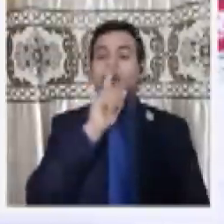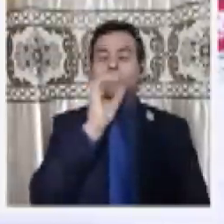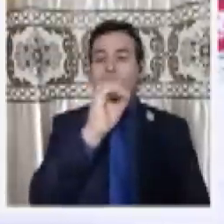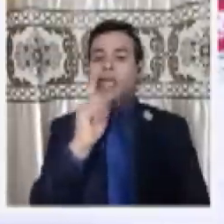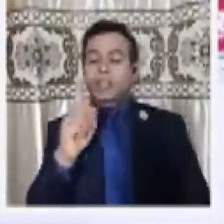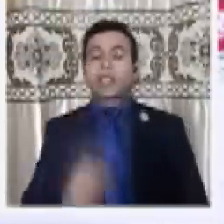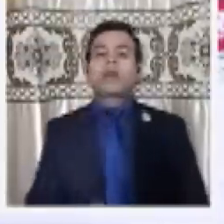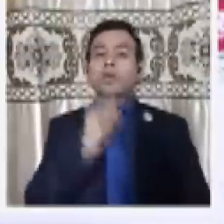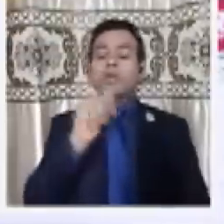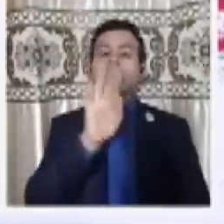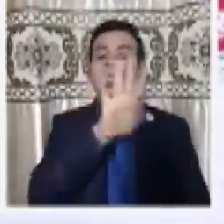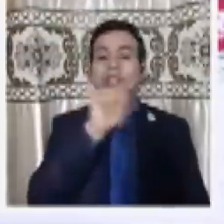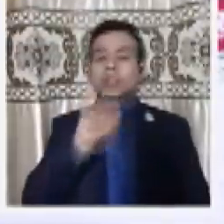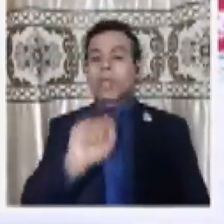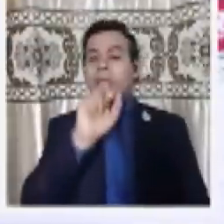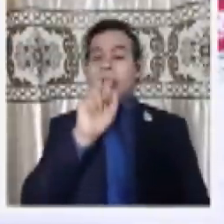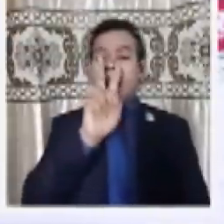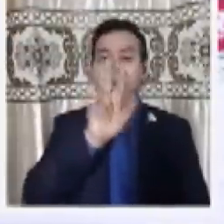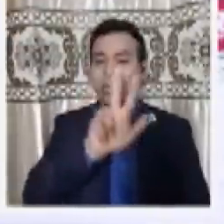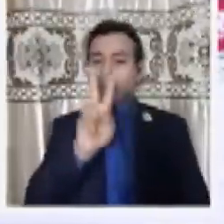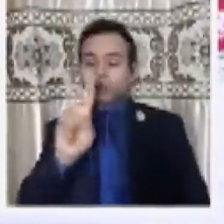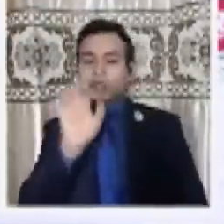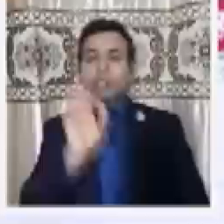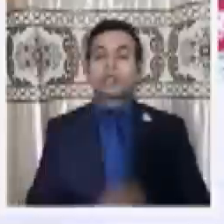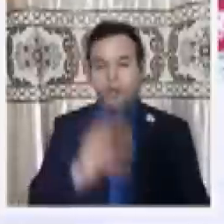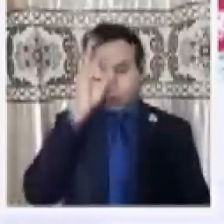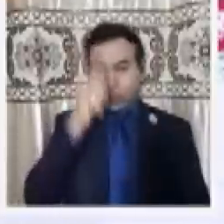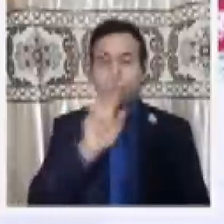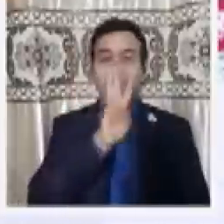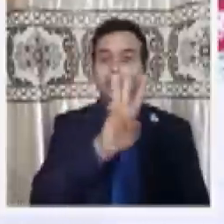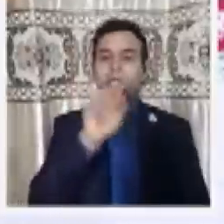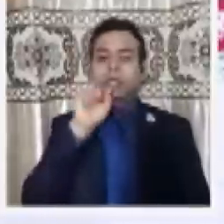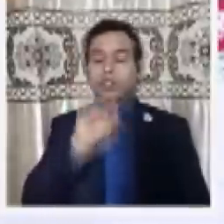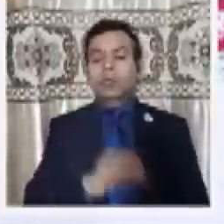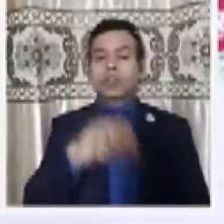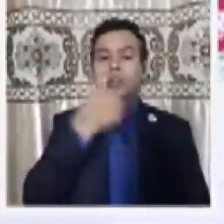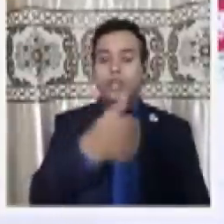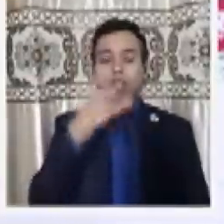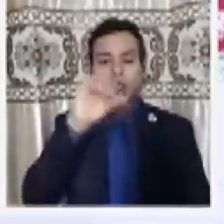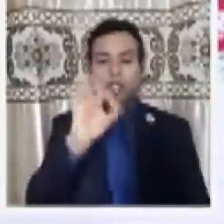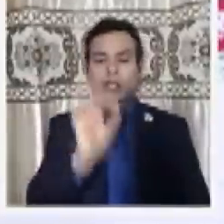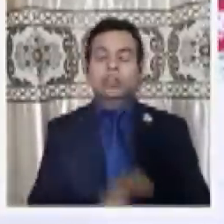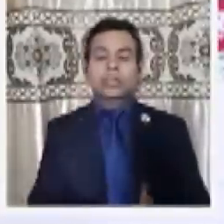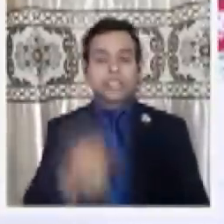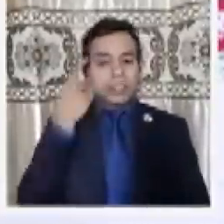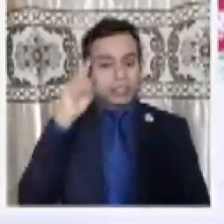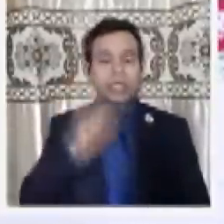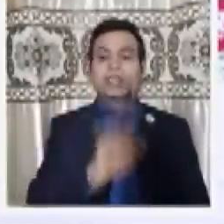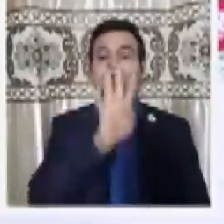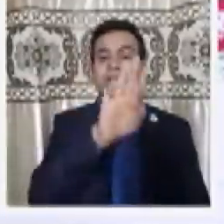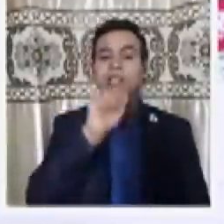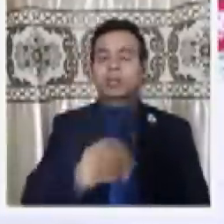25.99%, রাজশাহী 5.01%, খুলনা 4.82%, বরিশাল